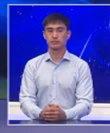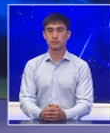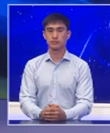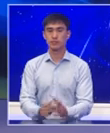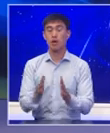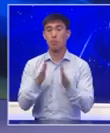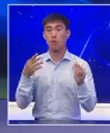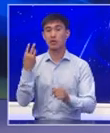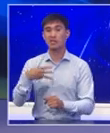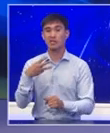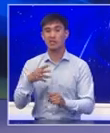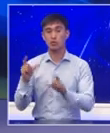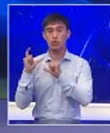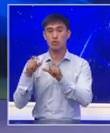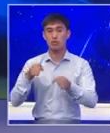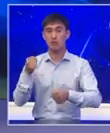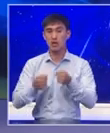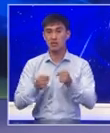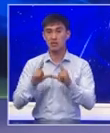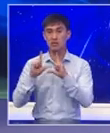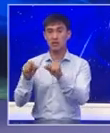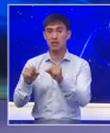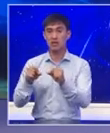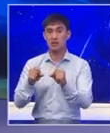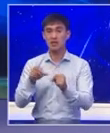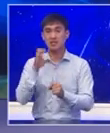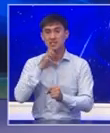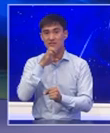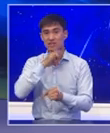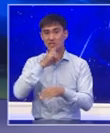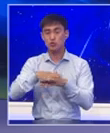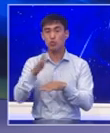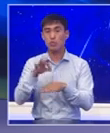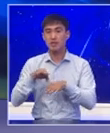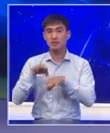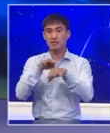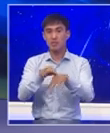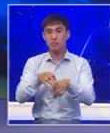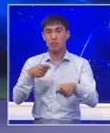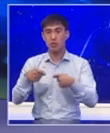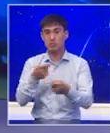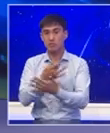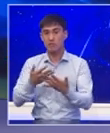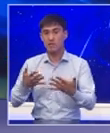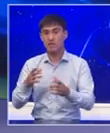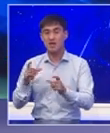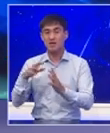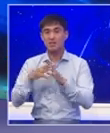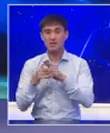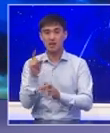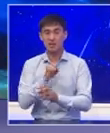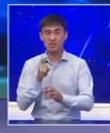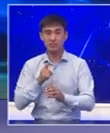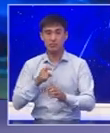более 30 грузовых автомашин выехали в сторону северной столицы чтобы доставить продовольственные товары на сельскохозяйственную